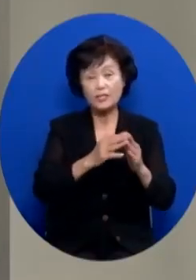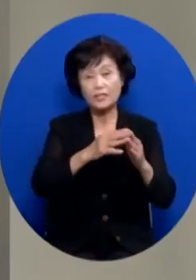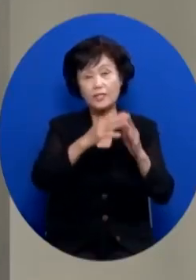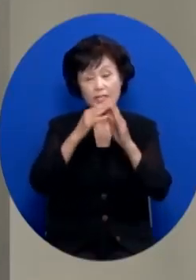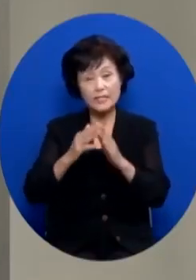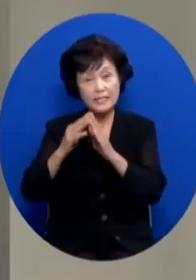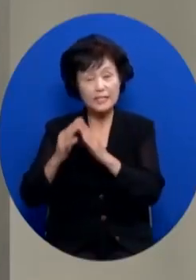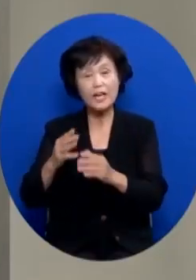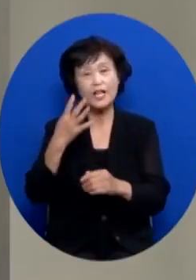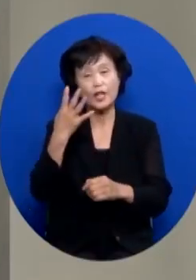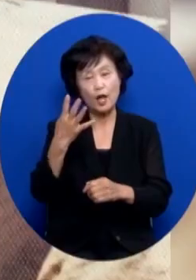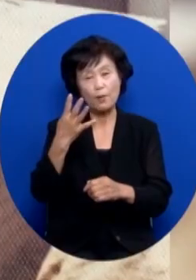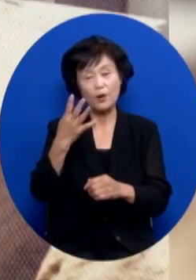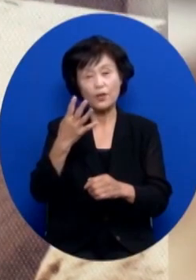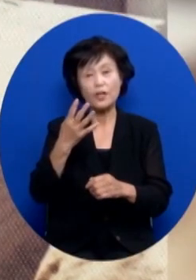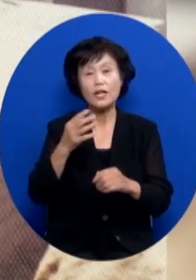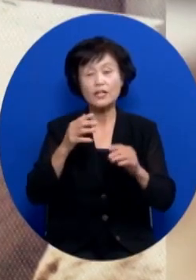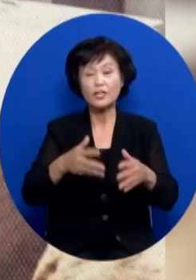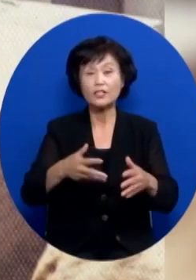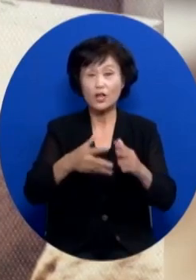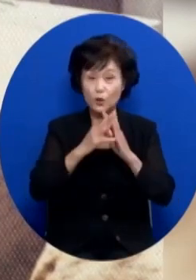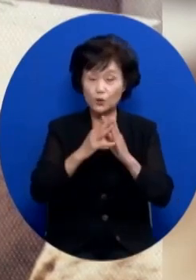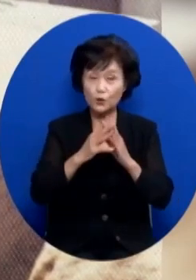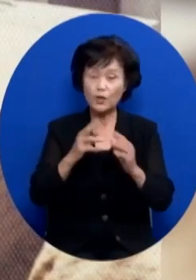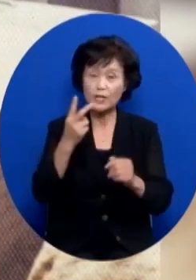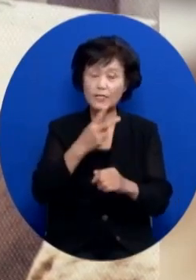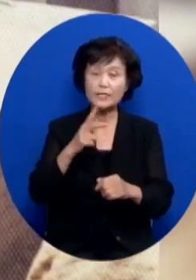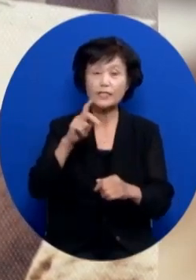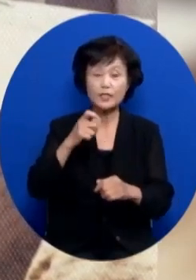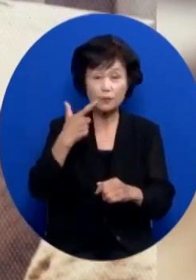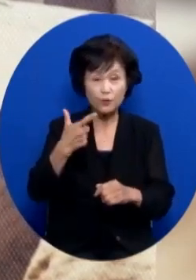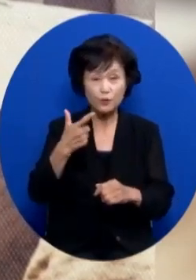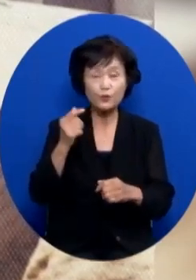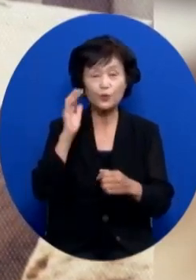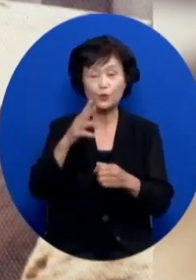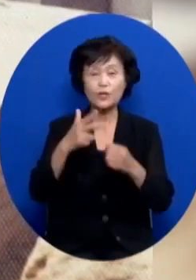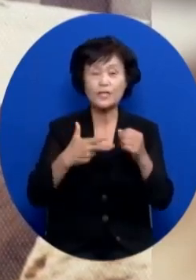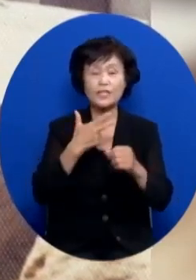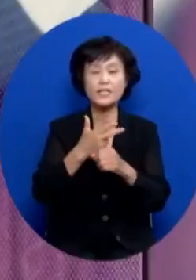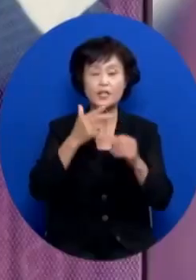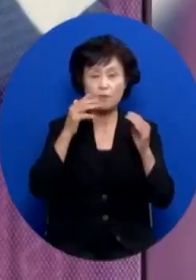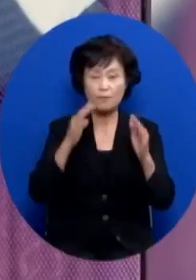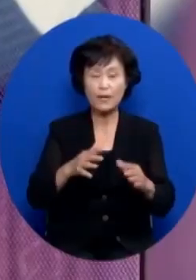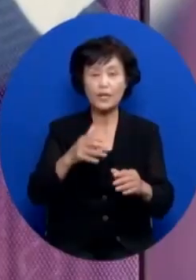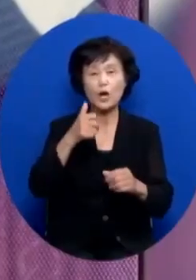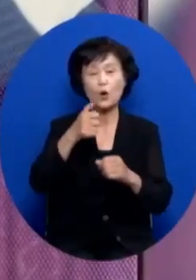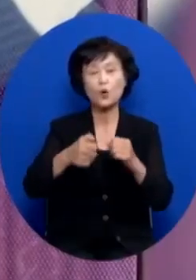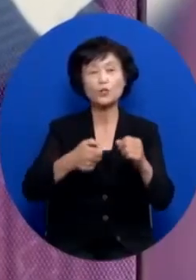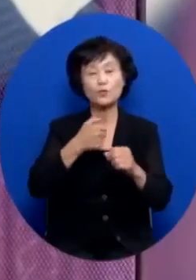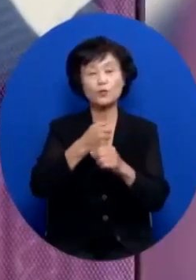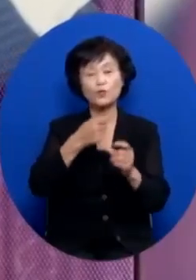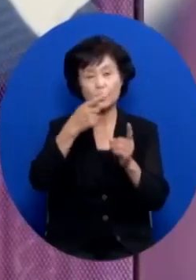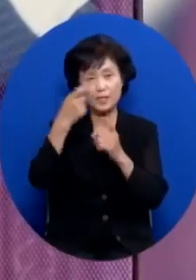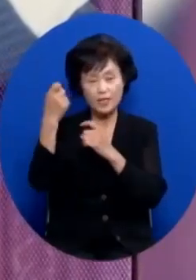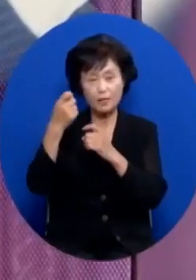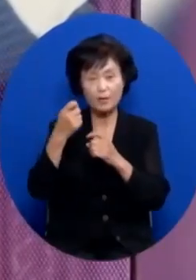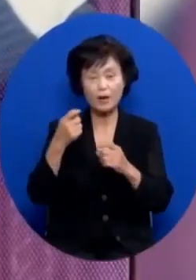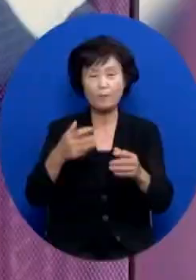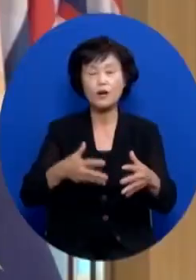2010년 대성전 건축을 시작으로 2016년 준공 후 7년 만에 창립 50주년을 기념하며